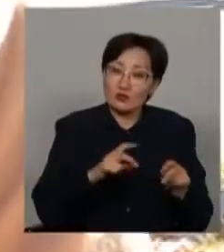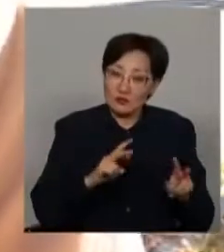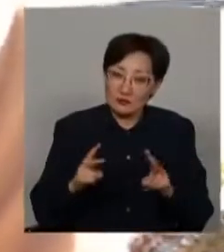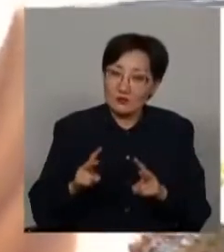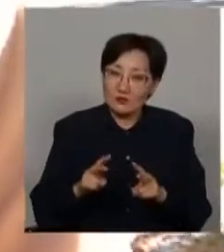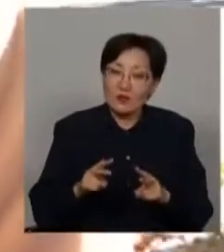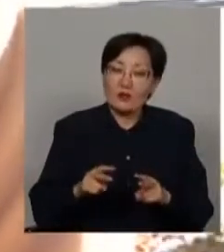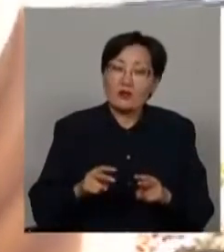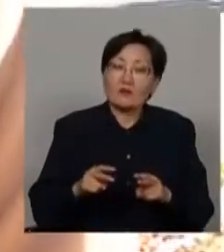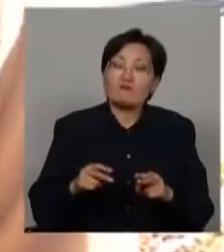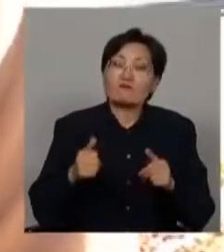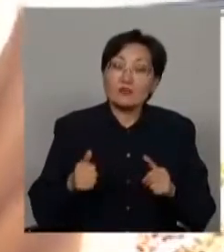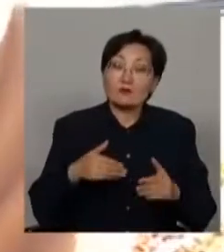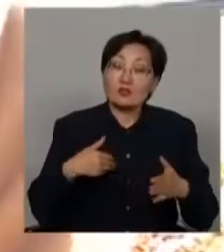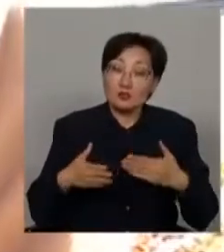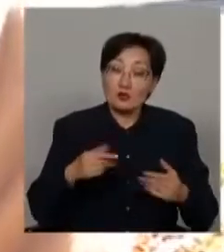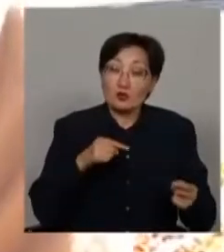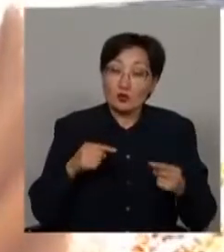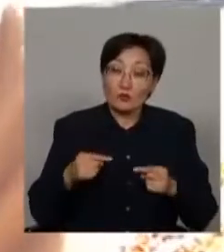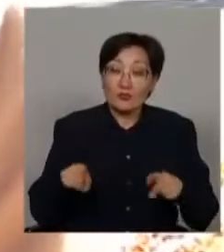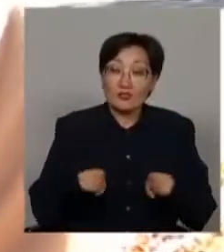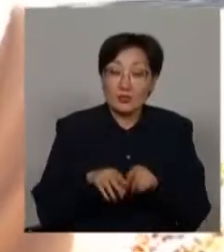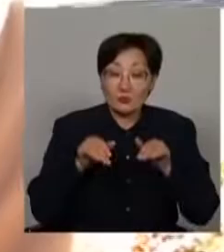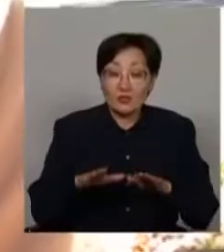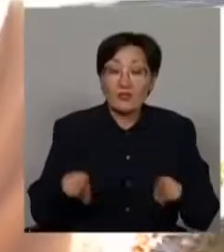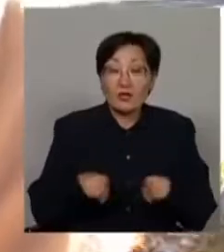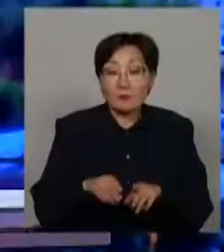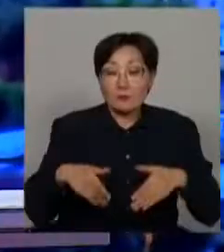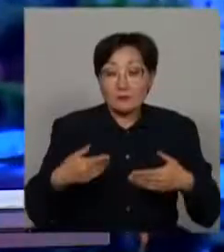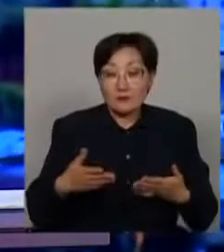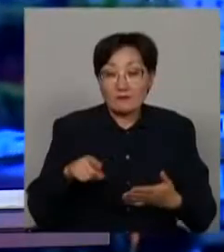хорошо общаются друг с другом. И сегодня мы решили так поздравить город.